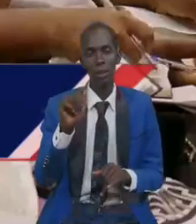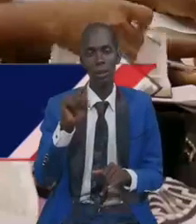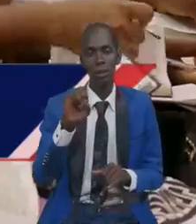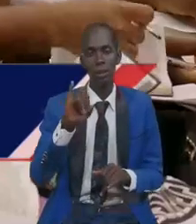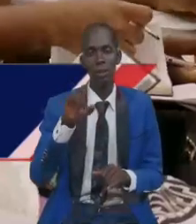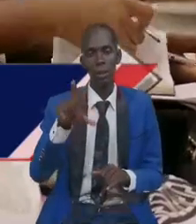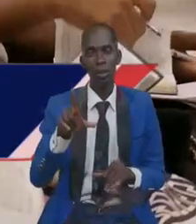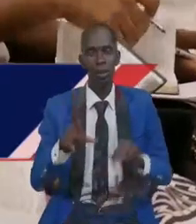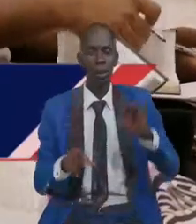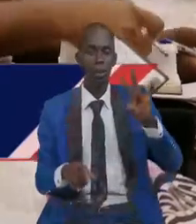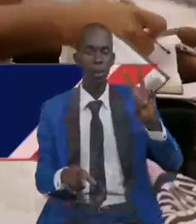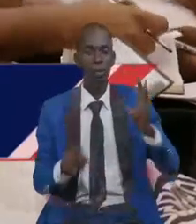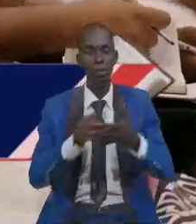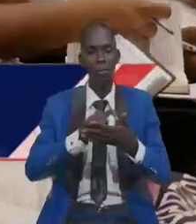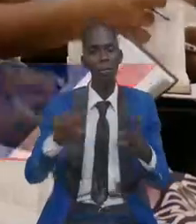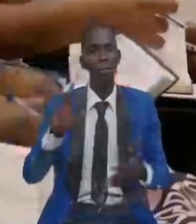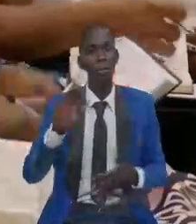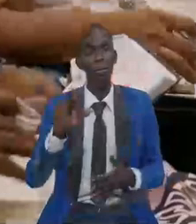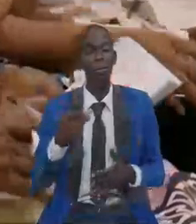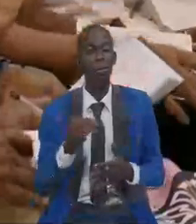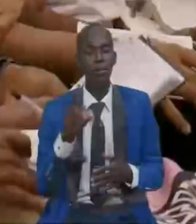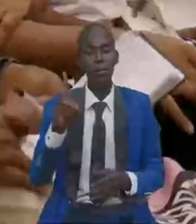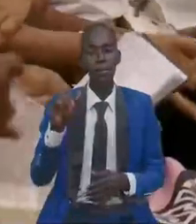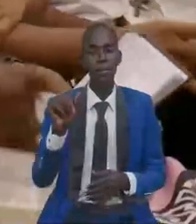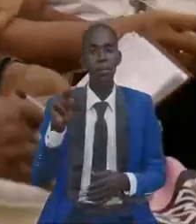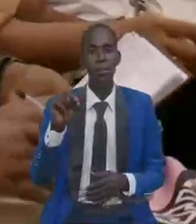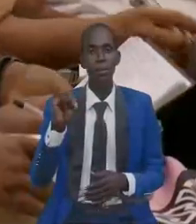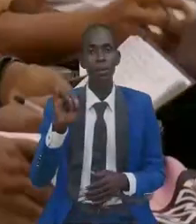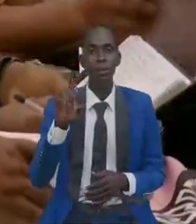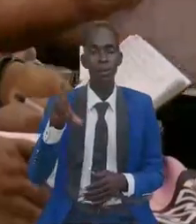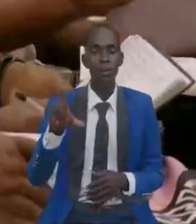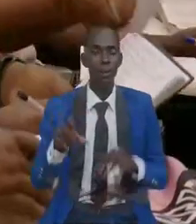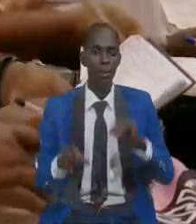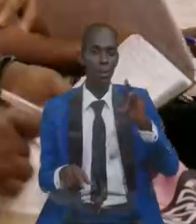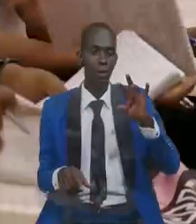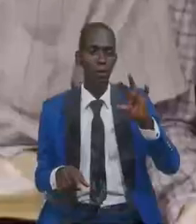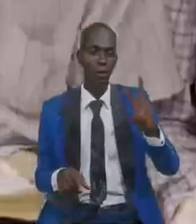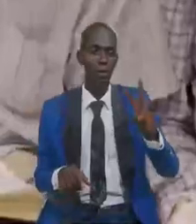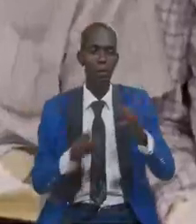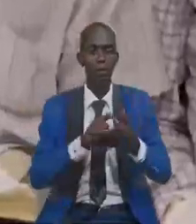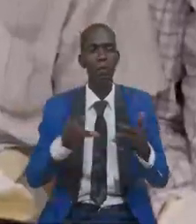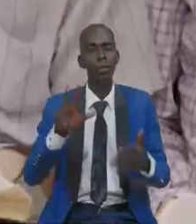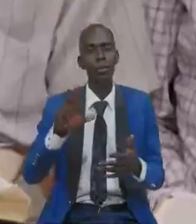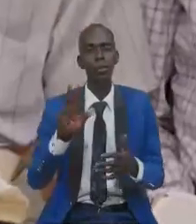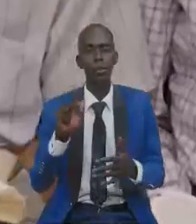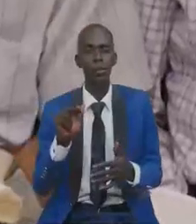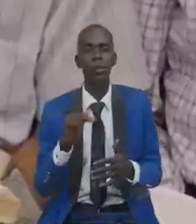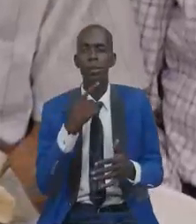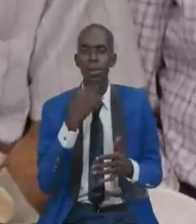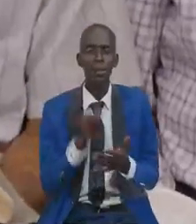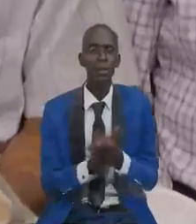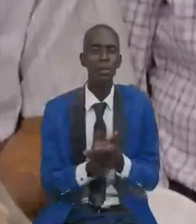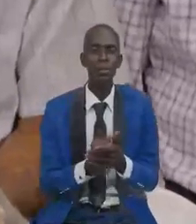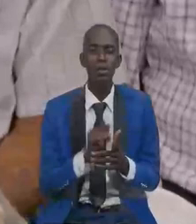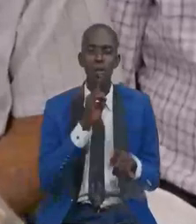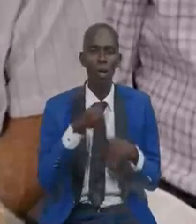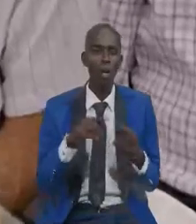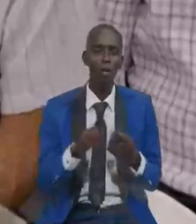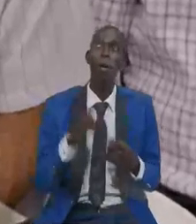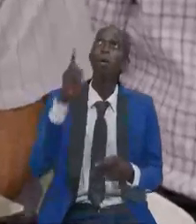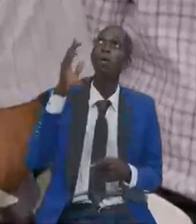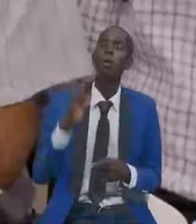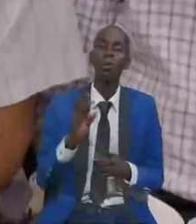verset 13, Daniel 7 et le verset 13, c'est à propos de Dieu. C'est à propos de sa grandeur. C'est à propos